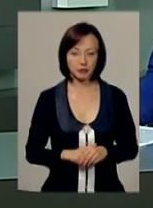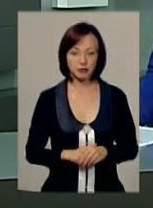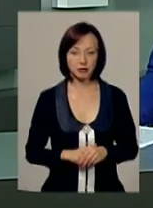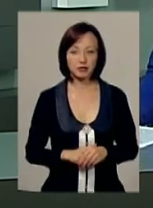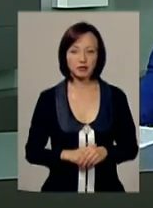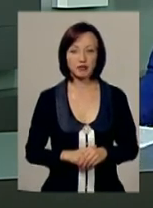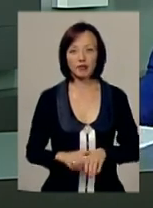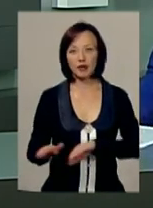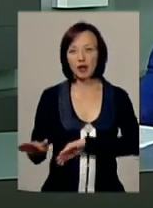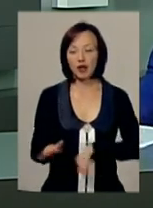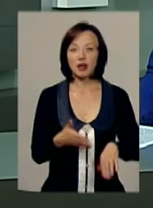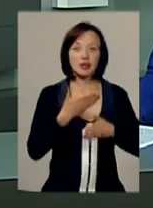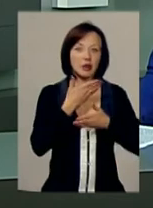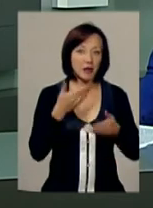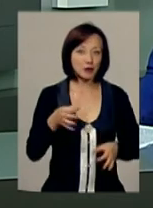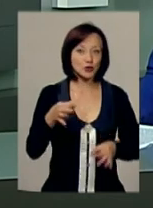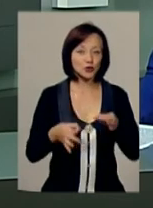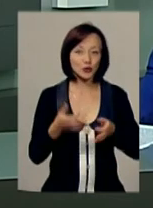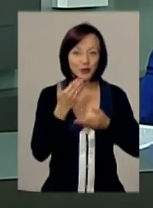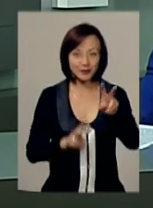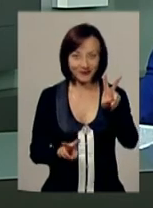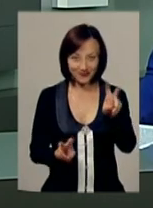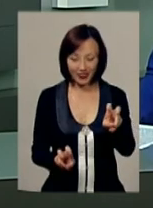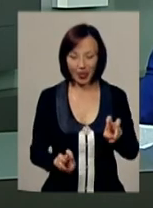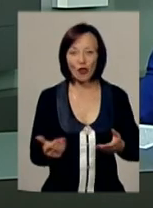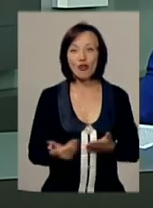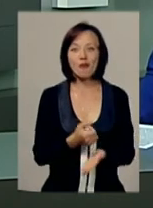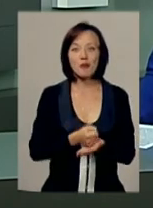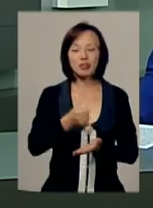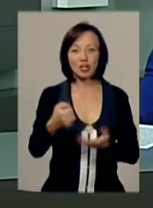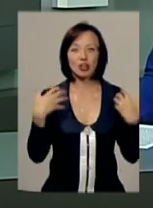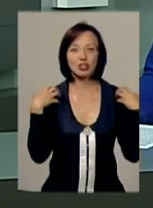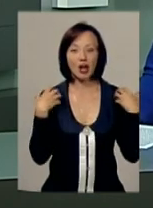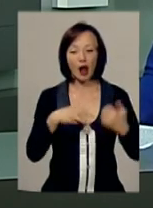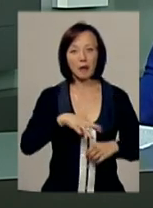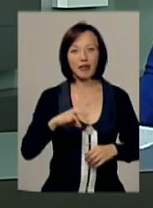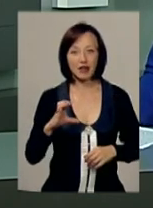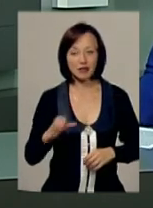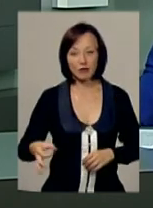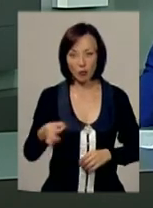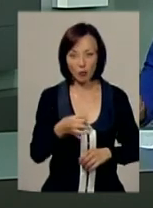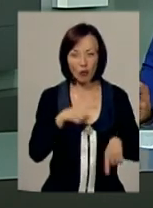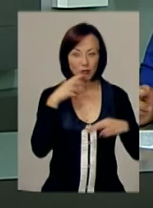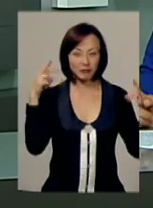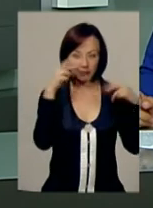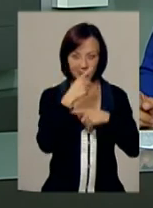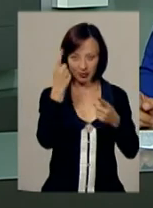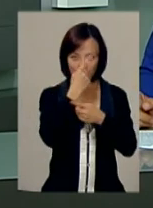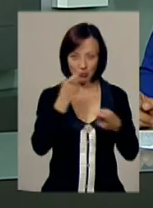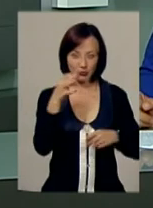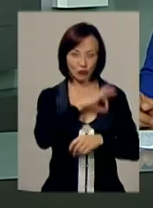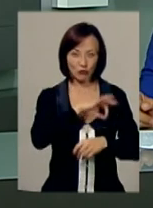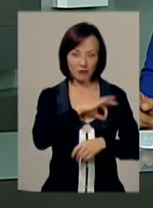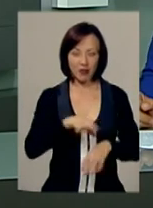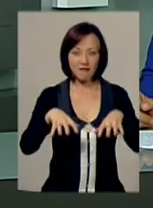На нема і суду нема. Новопризначений головний надзвичайник області спростував інформацію щодо фактів зловживання владою на